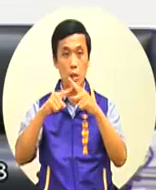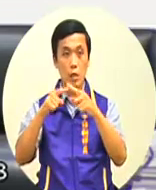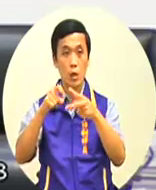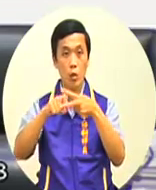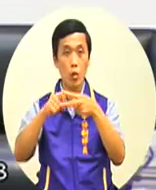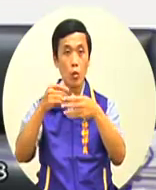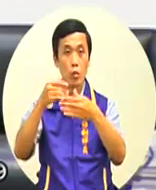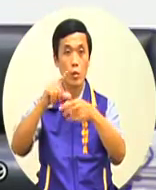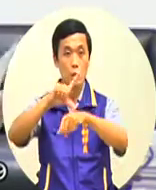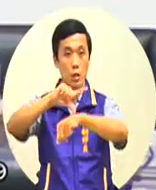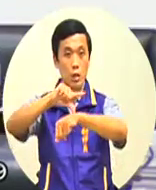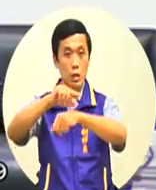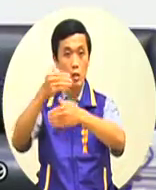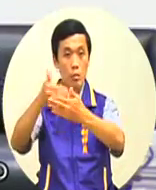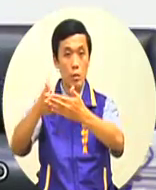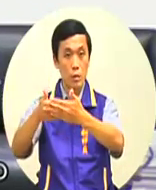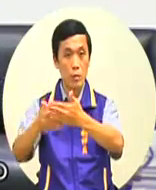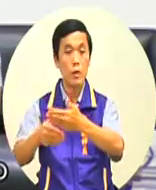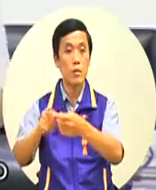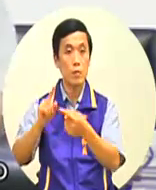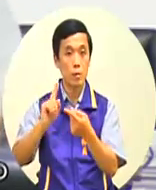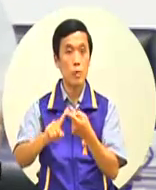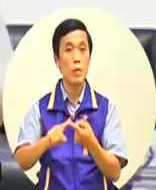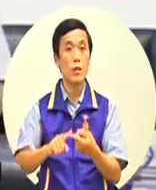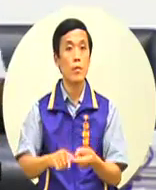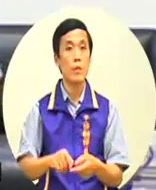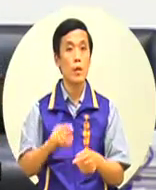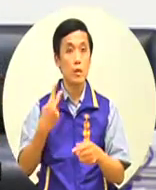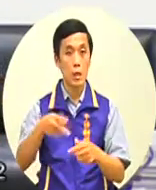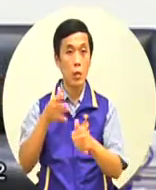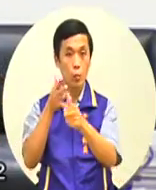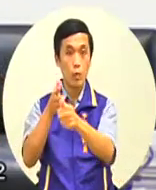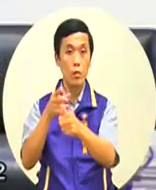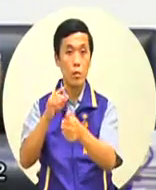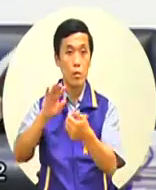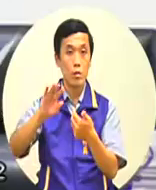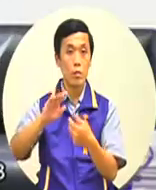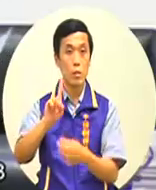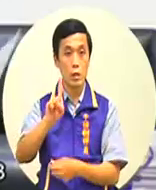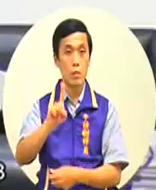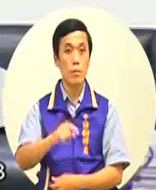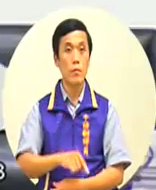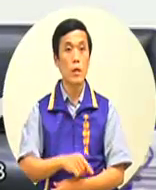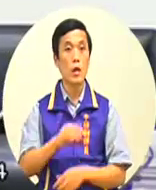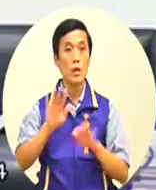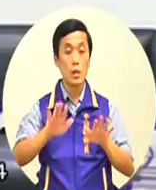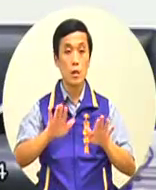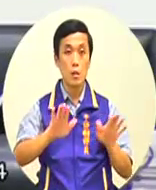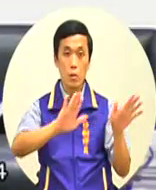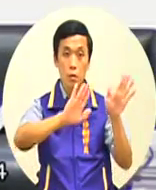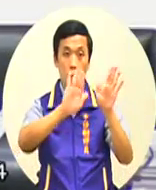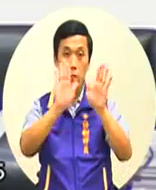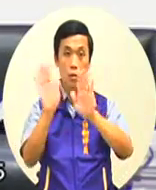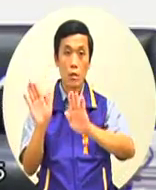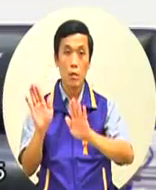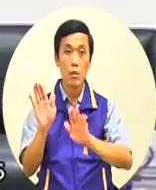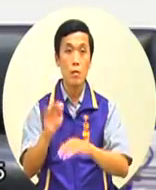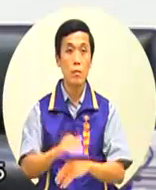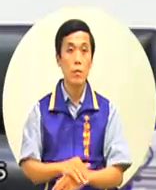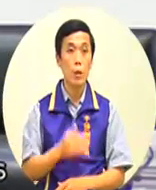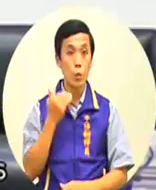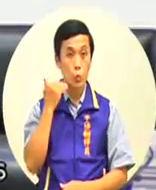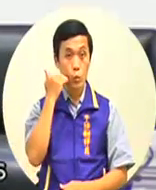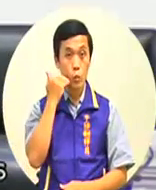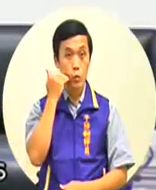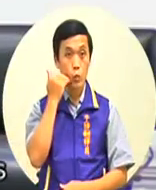这样吗？ 是。 那我来请教局长另外一个问题，以目前的状况，如果